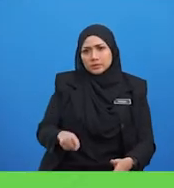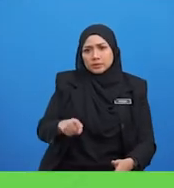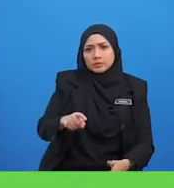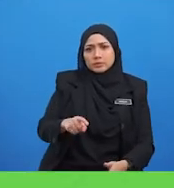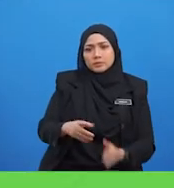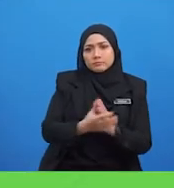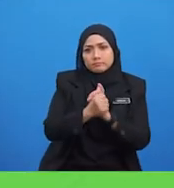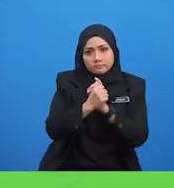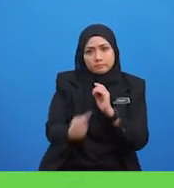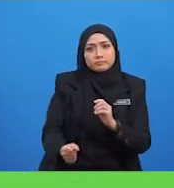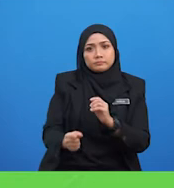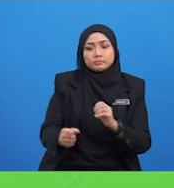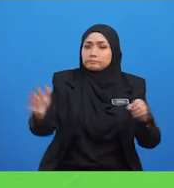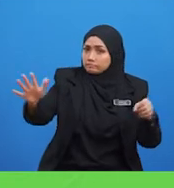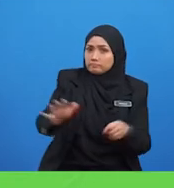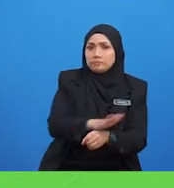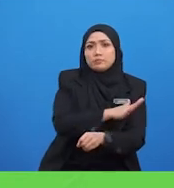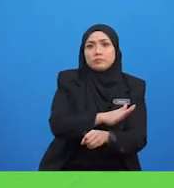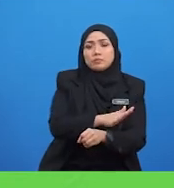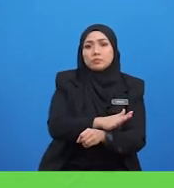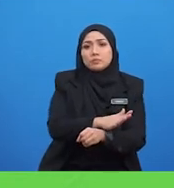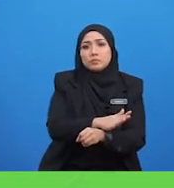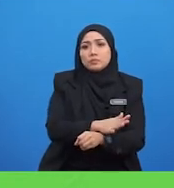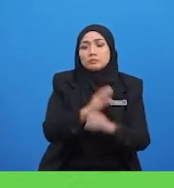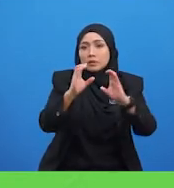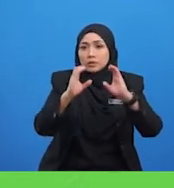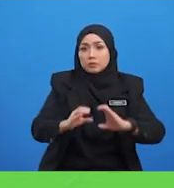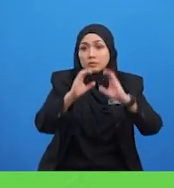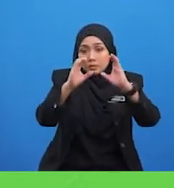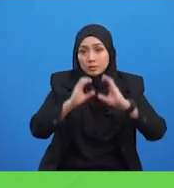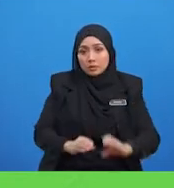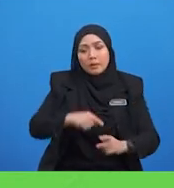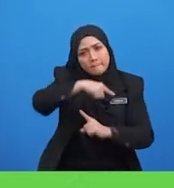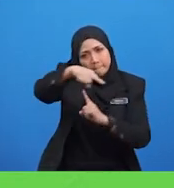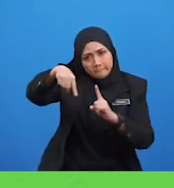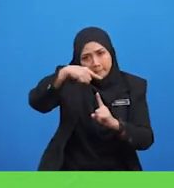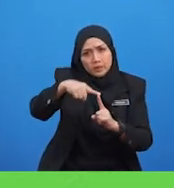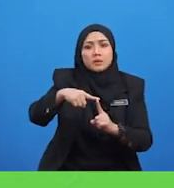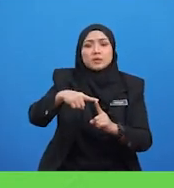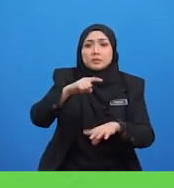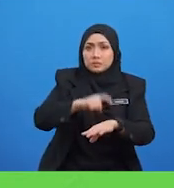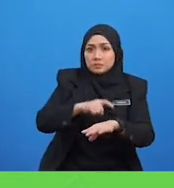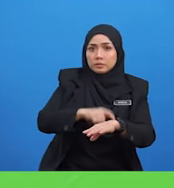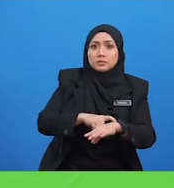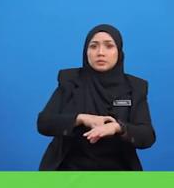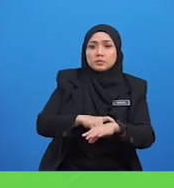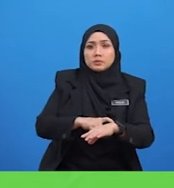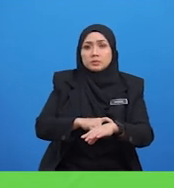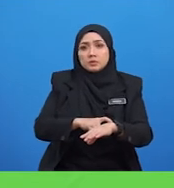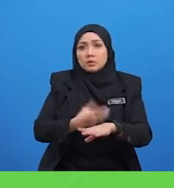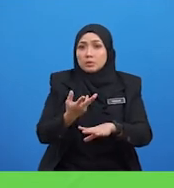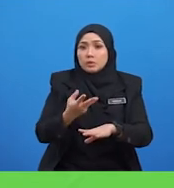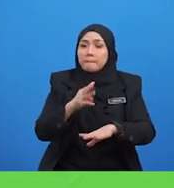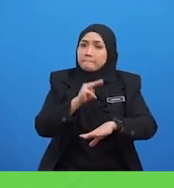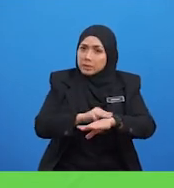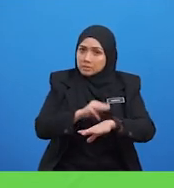Atlet perlu memahirkan secukupnya teknik-teknik tersebut apabila semasa